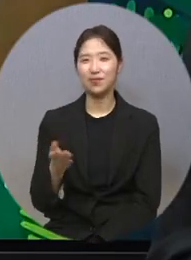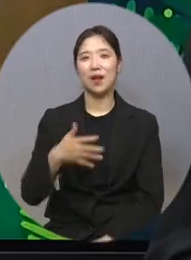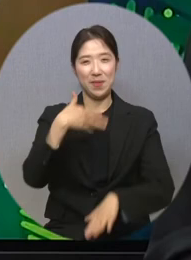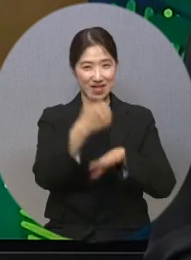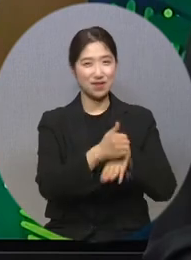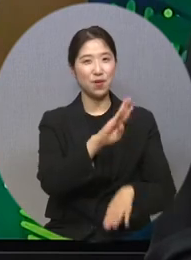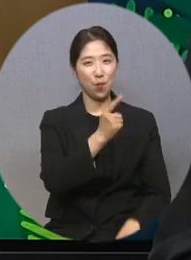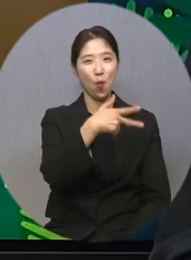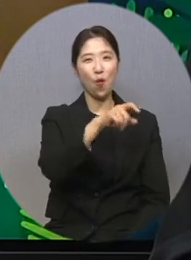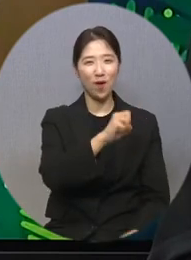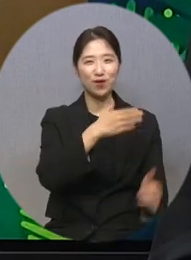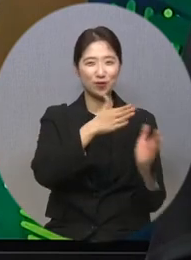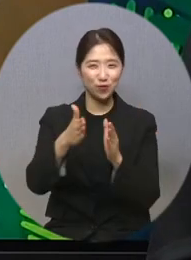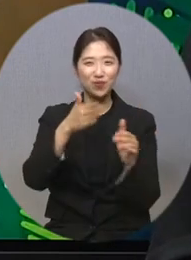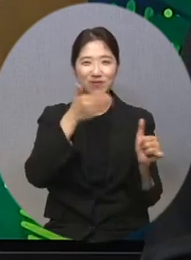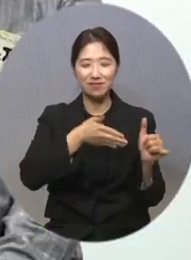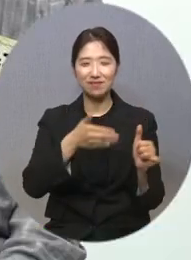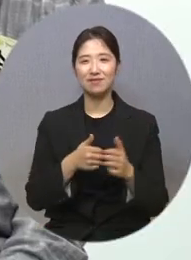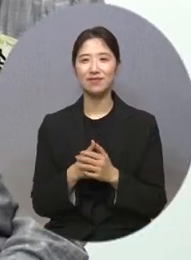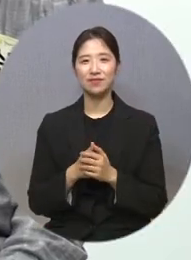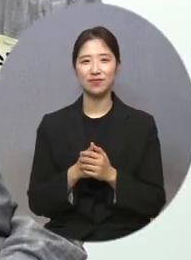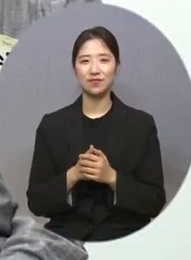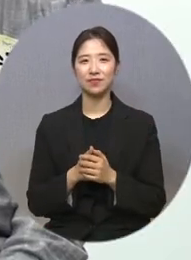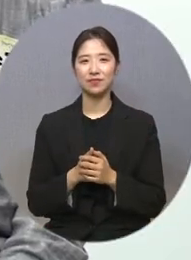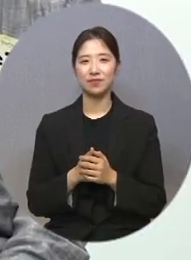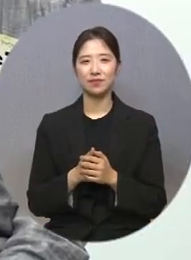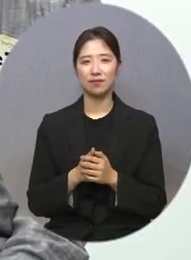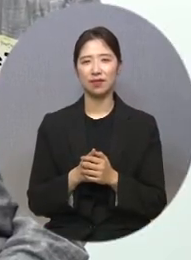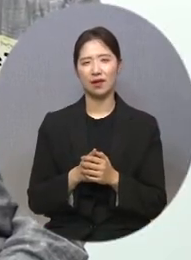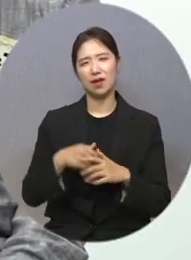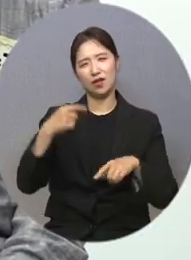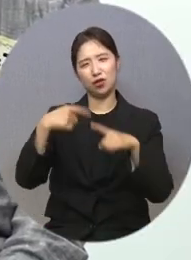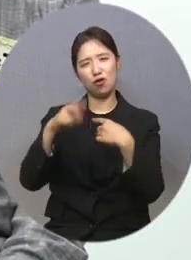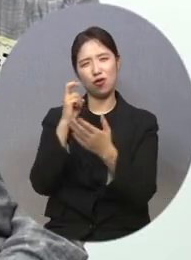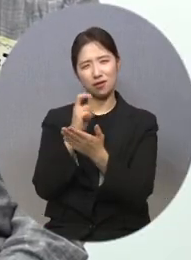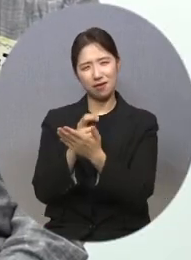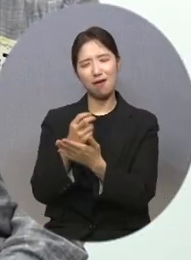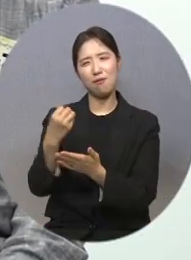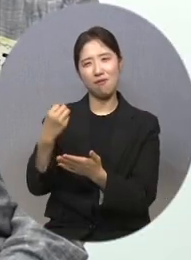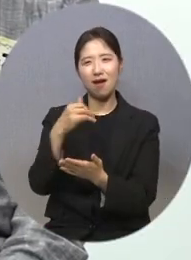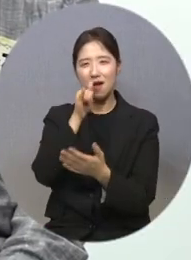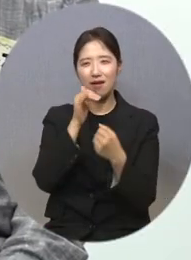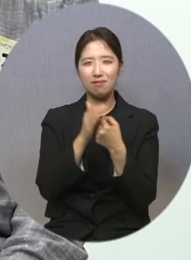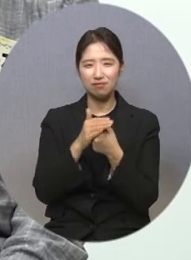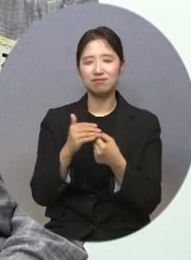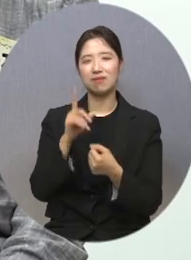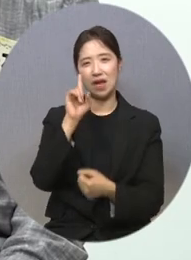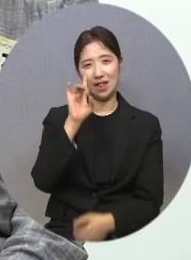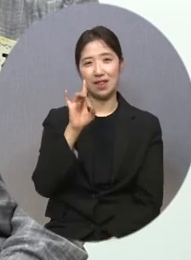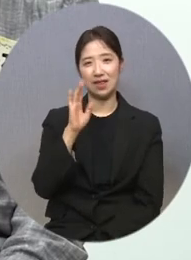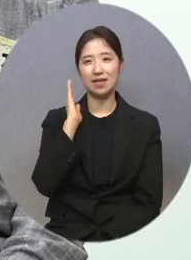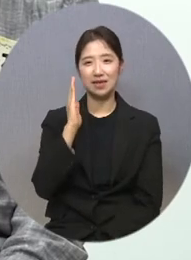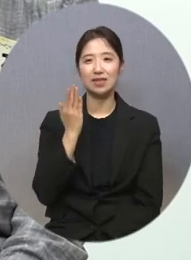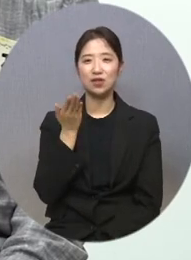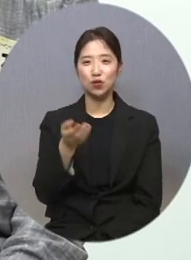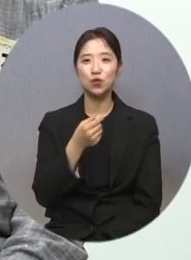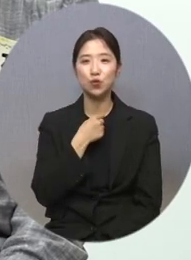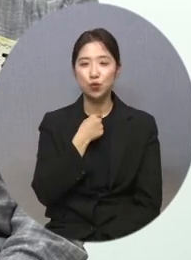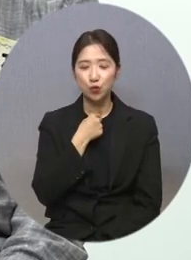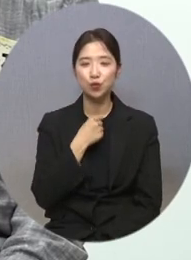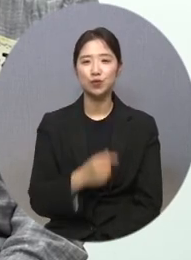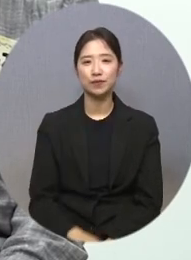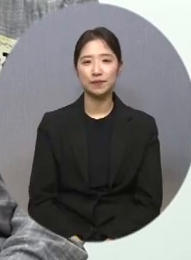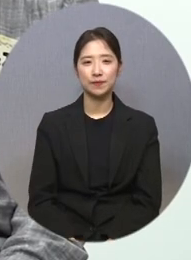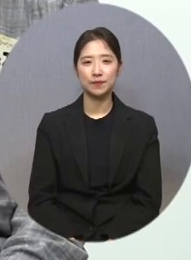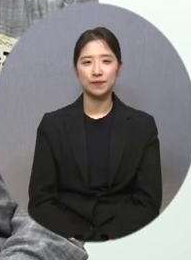보경님 마지막 멘트 부탁드릴게요. 네, 사실 정책에 대한 얘기 하셔가지고 하나 얘기를 하고